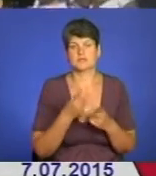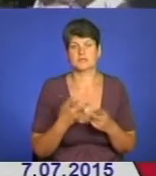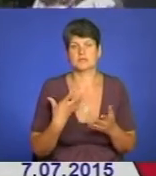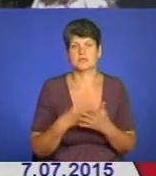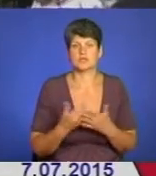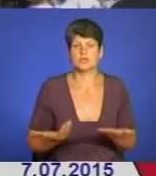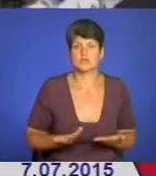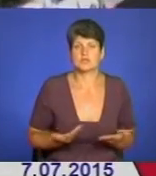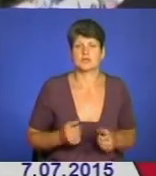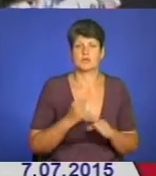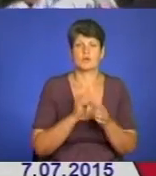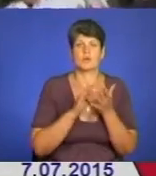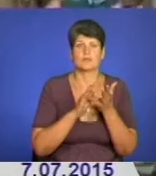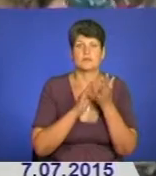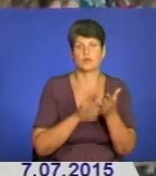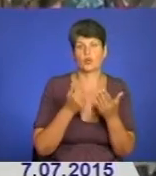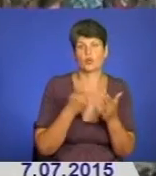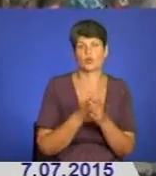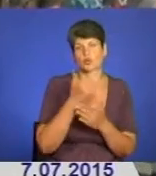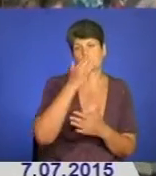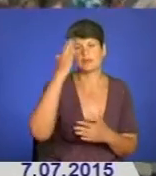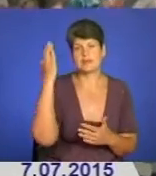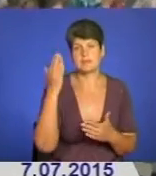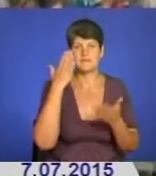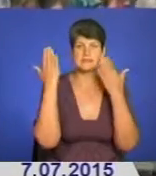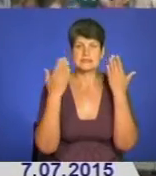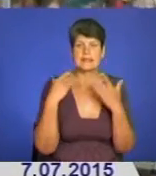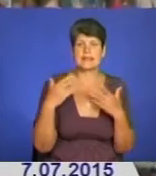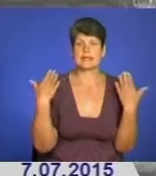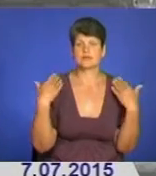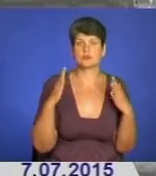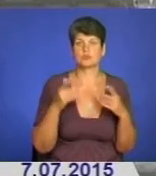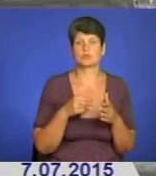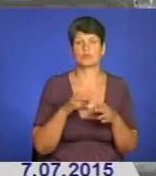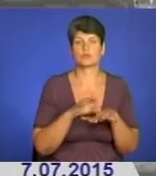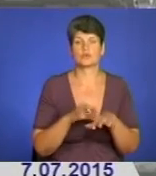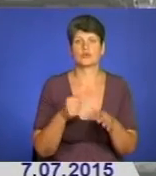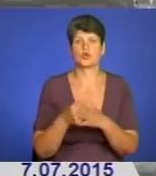цю мандрівку в дорозі до неба. Веселі канікули з Богом триватимуть до 11 липня.